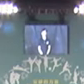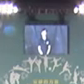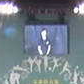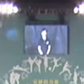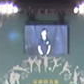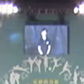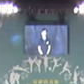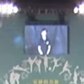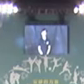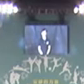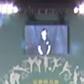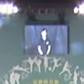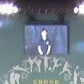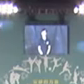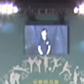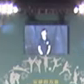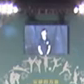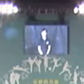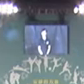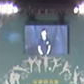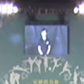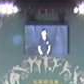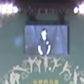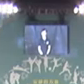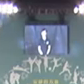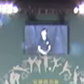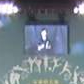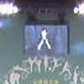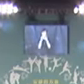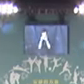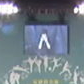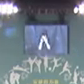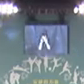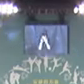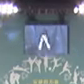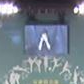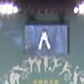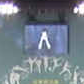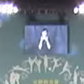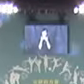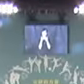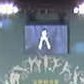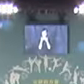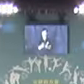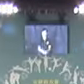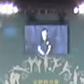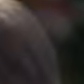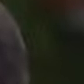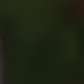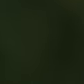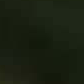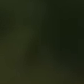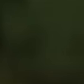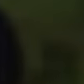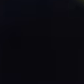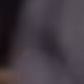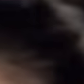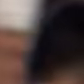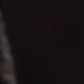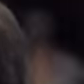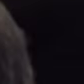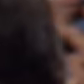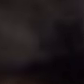game and all the very best to you all. Thank you very much. 谢谢吴部长的鼓励以及勉